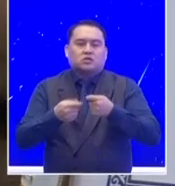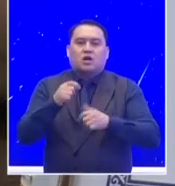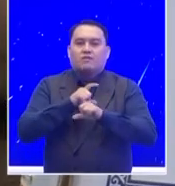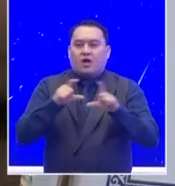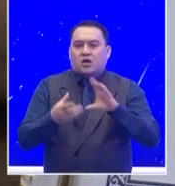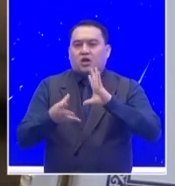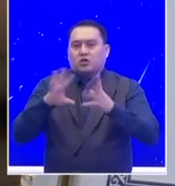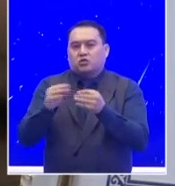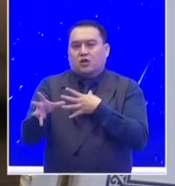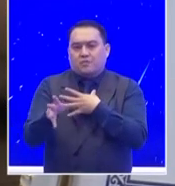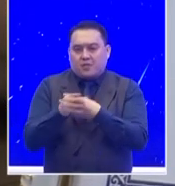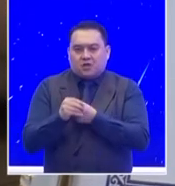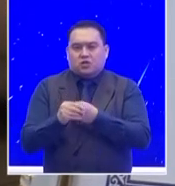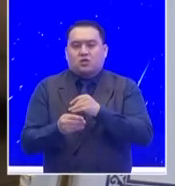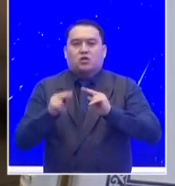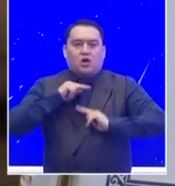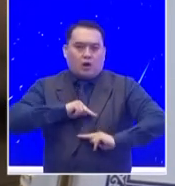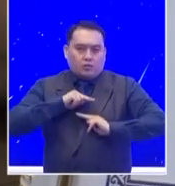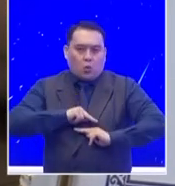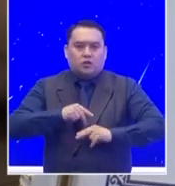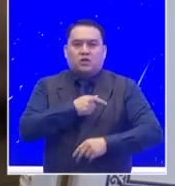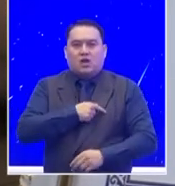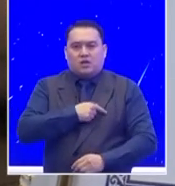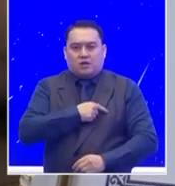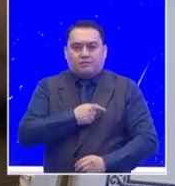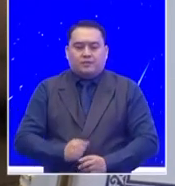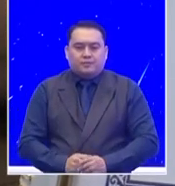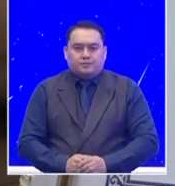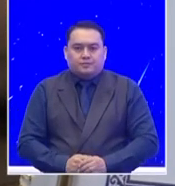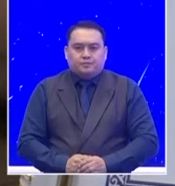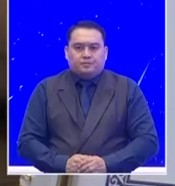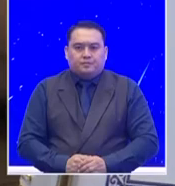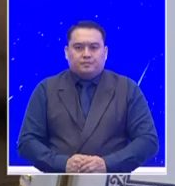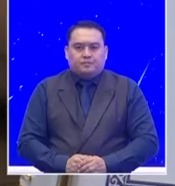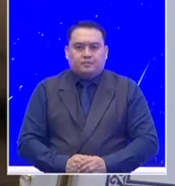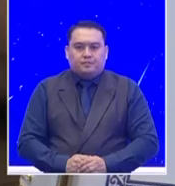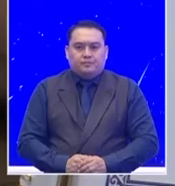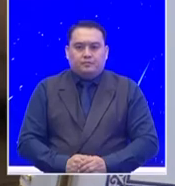это результат совместной и плодотворной работы тренеров и спортсменов.